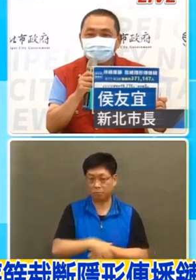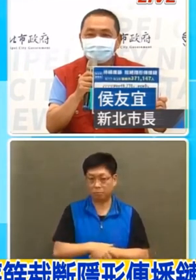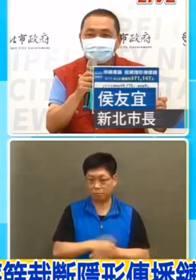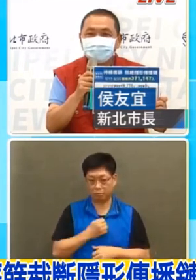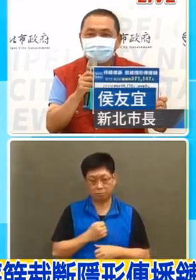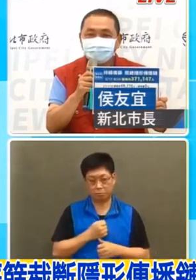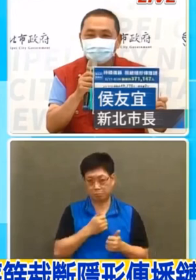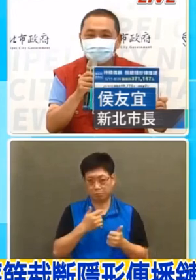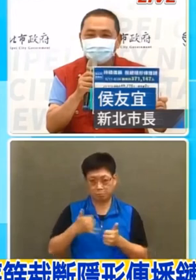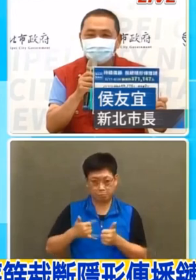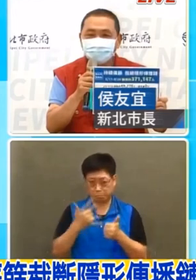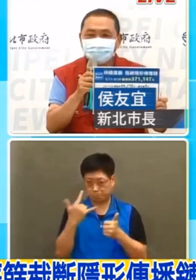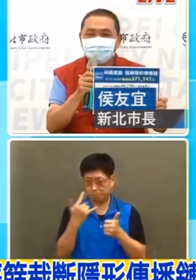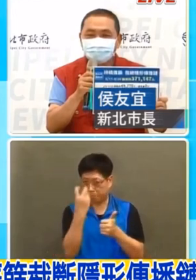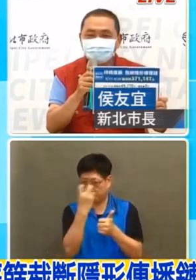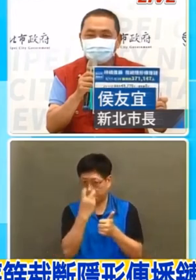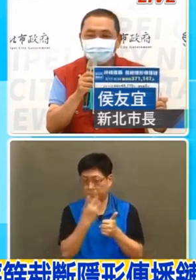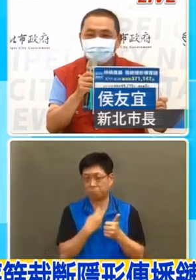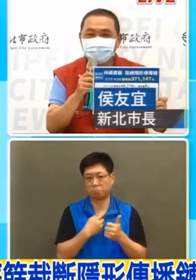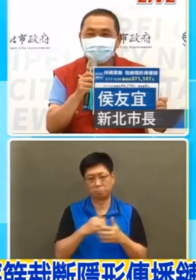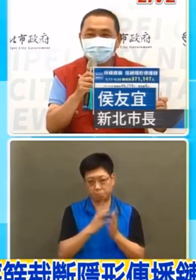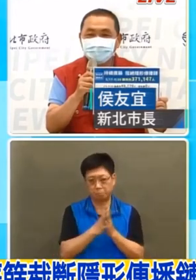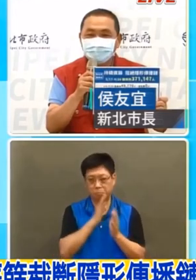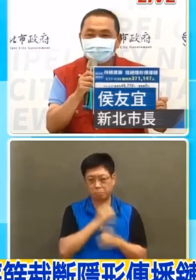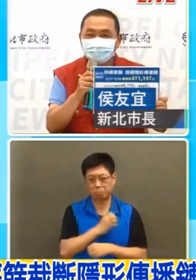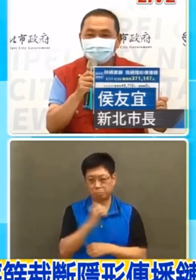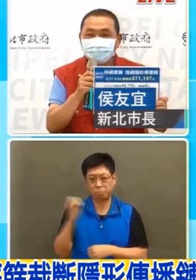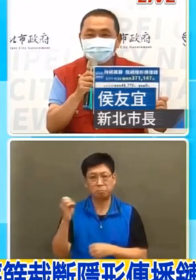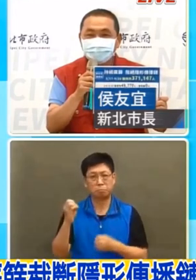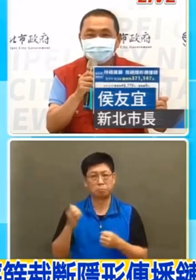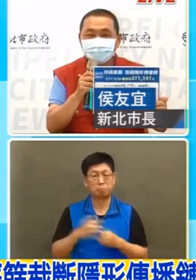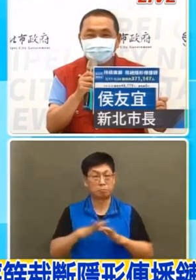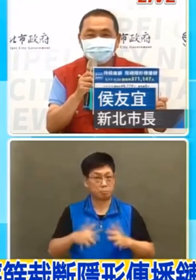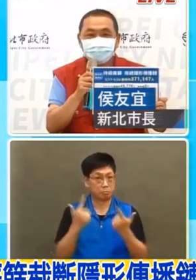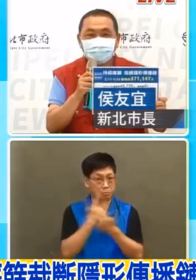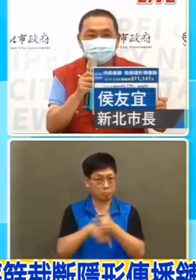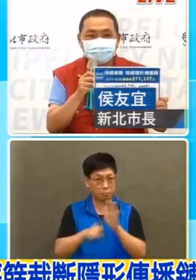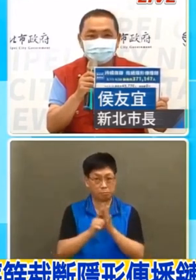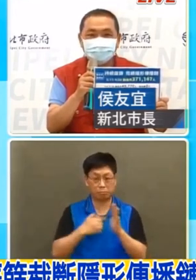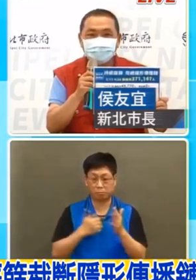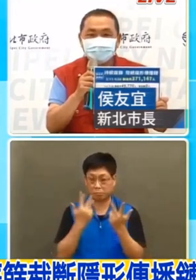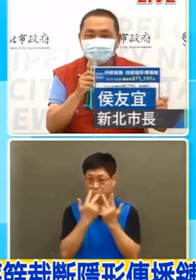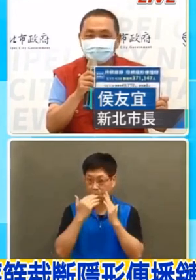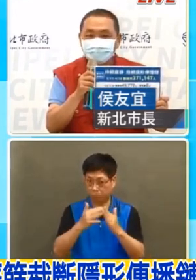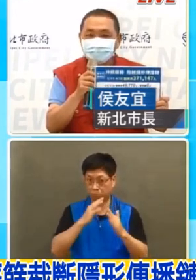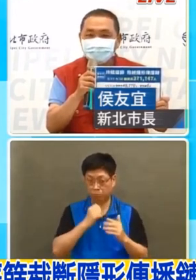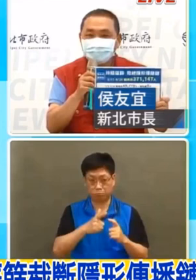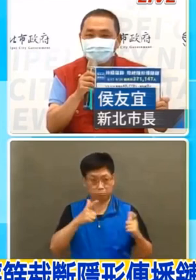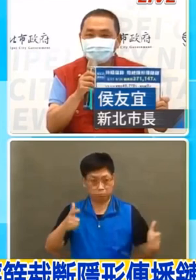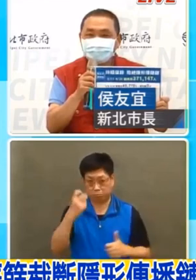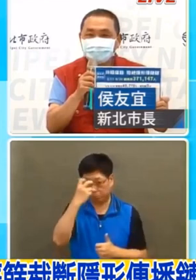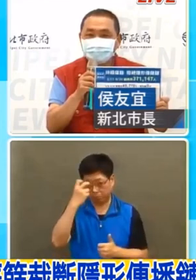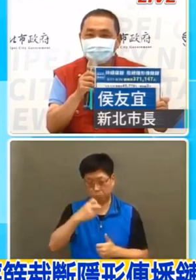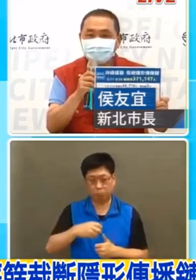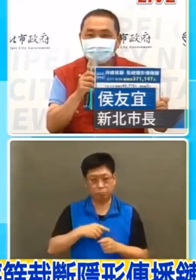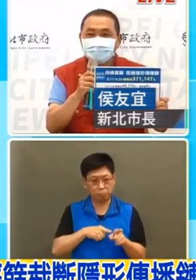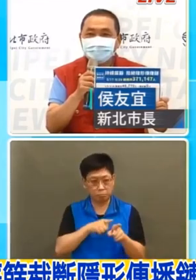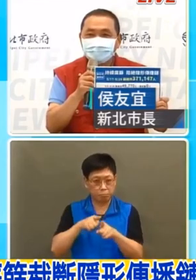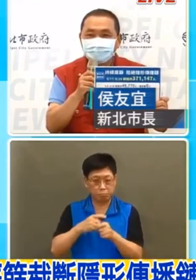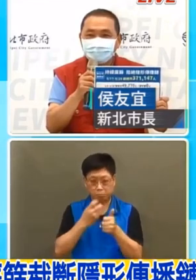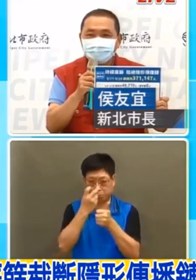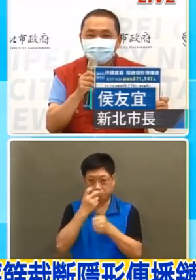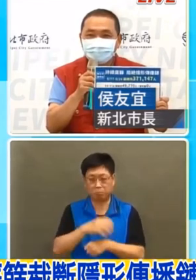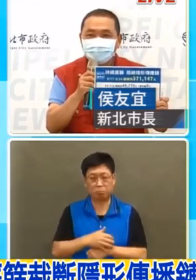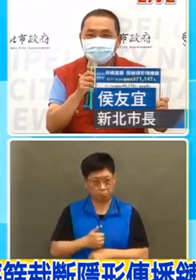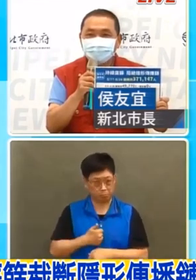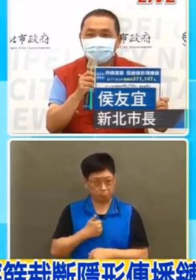测站还是阳性数是零，表示新北市在做广筛监测，整个疫情